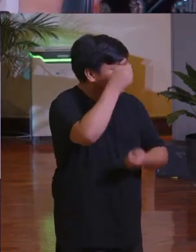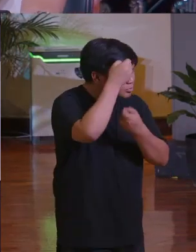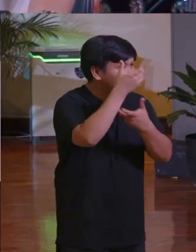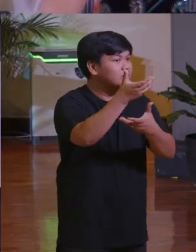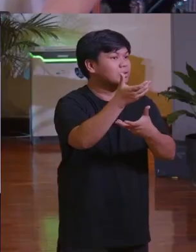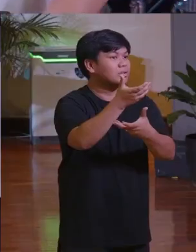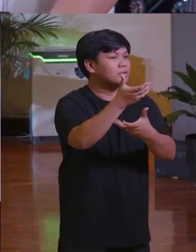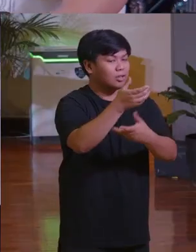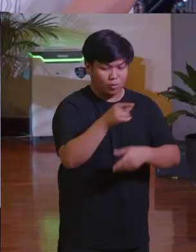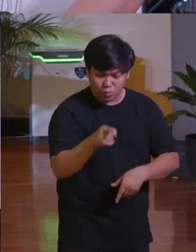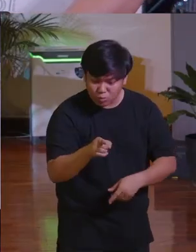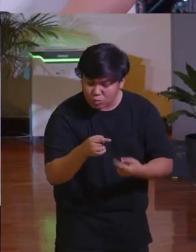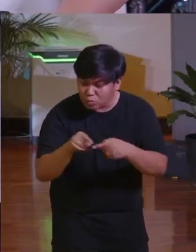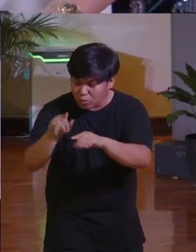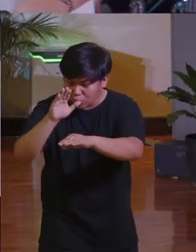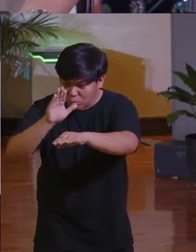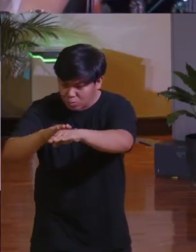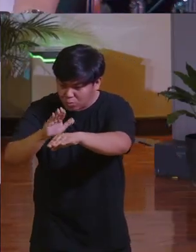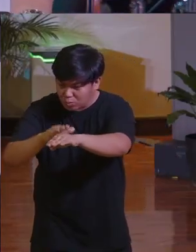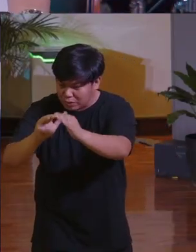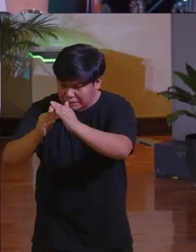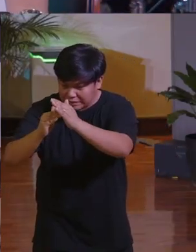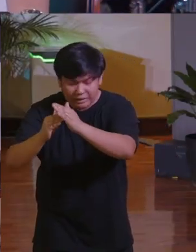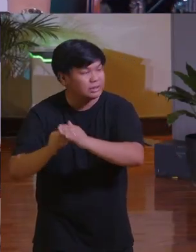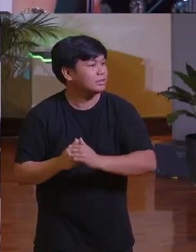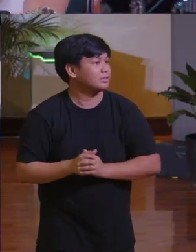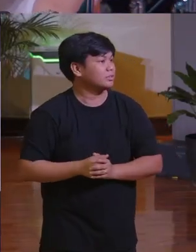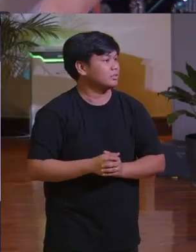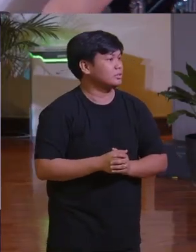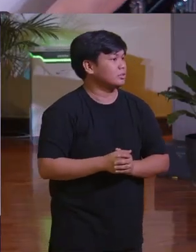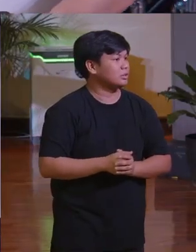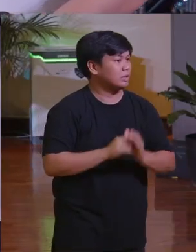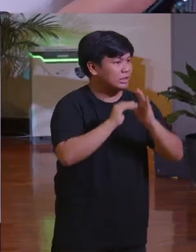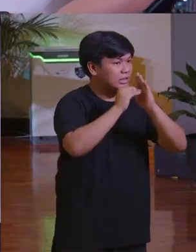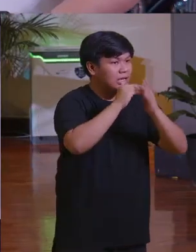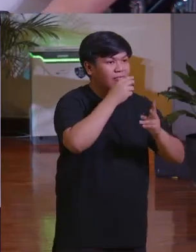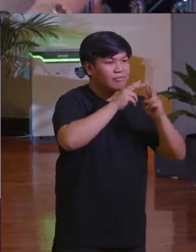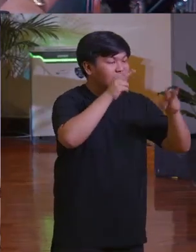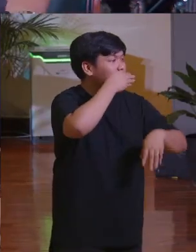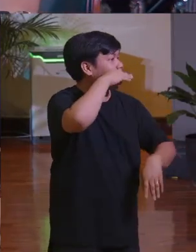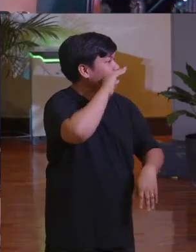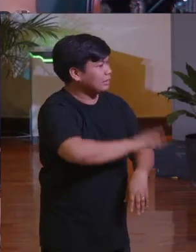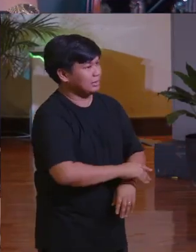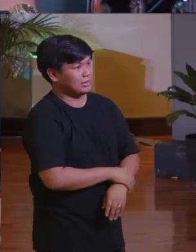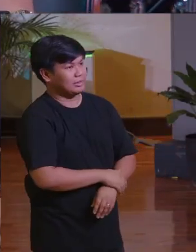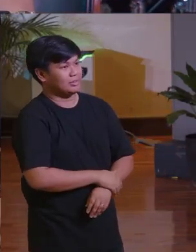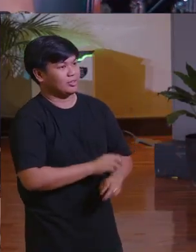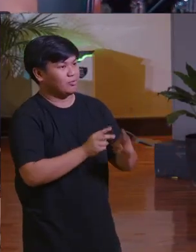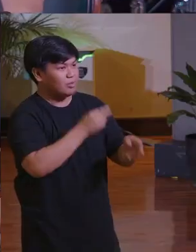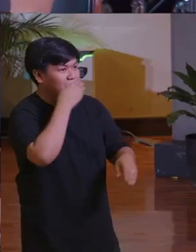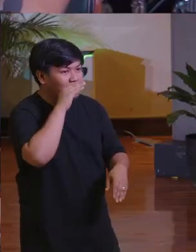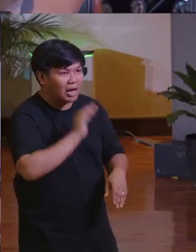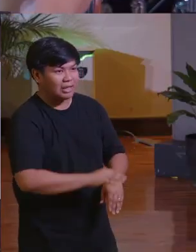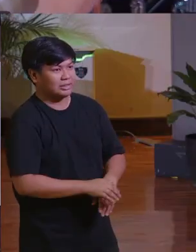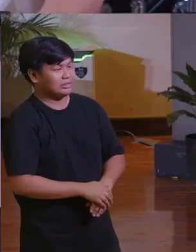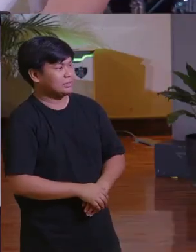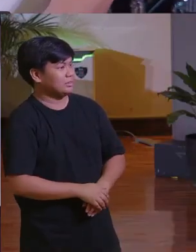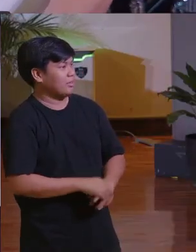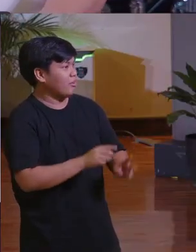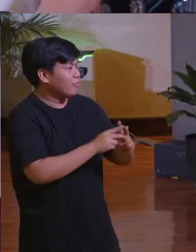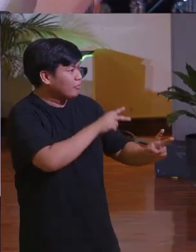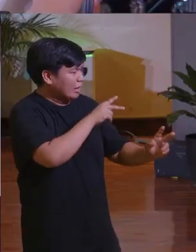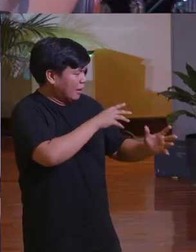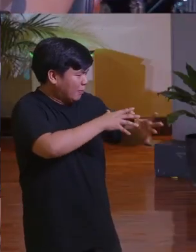kakaiba. Warningan mo itong Nineveh, isang masamang city, isang